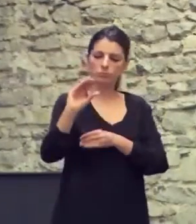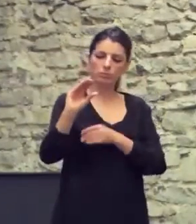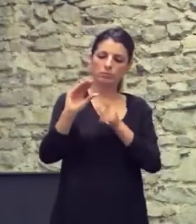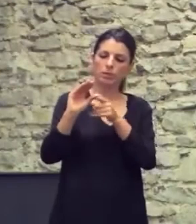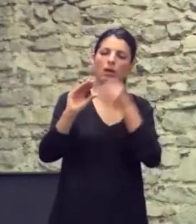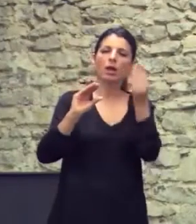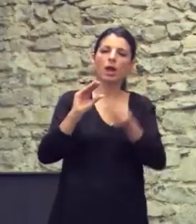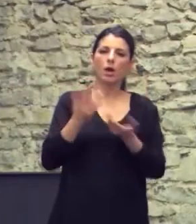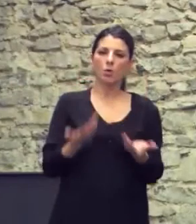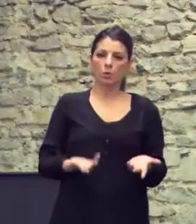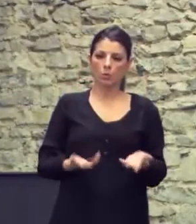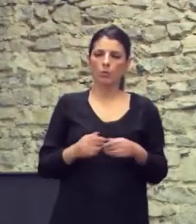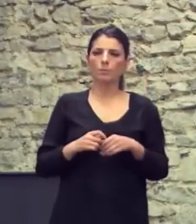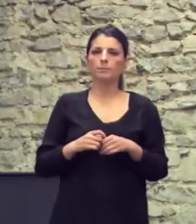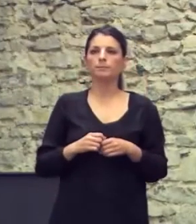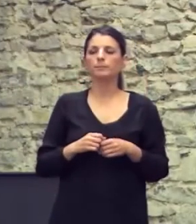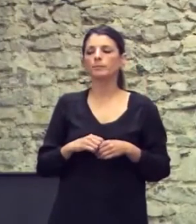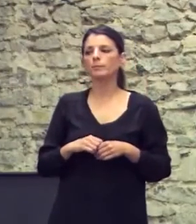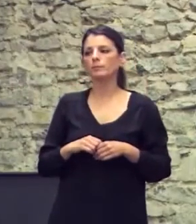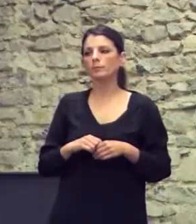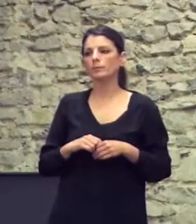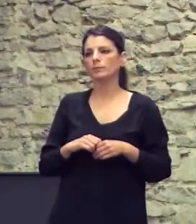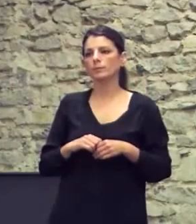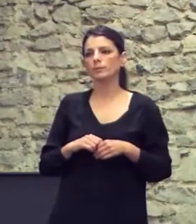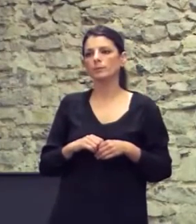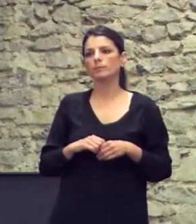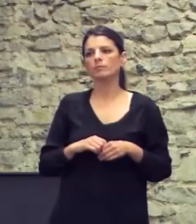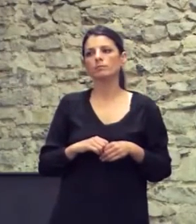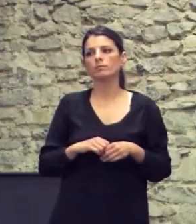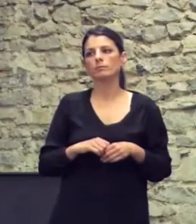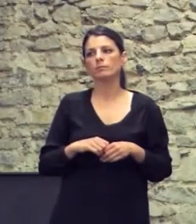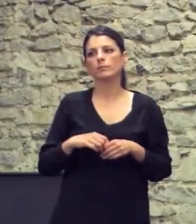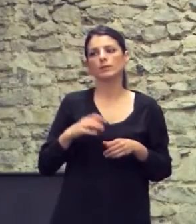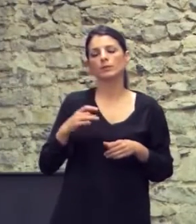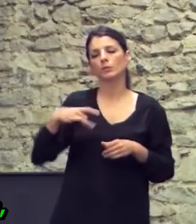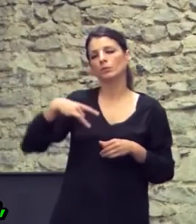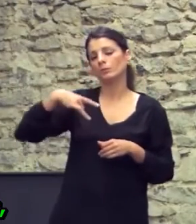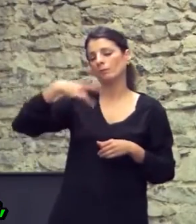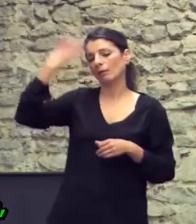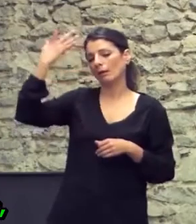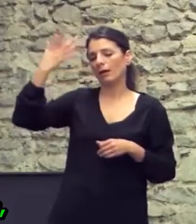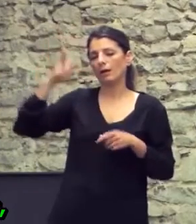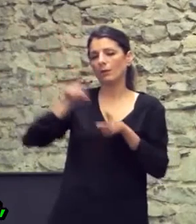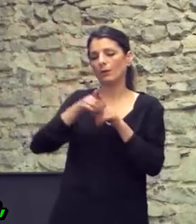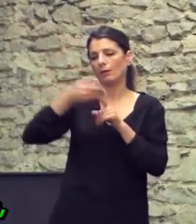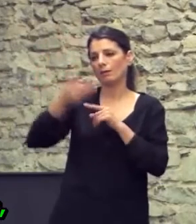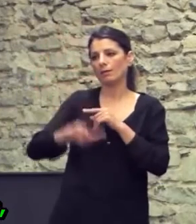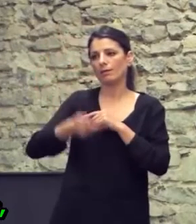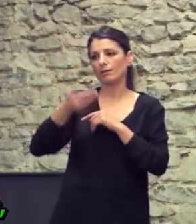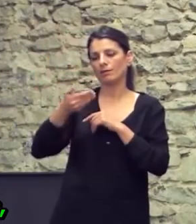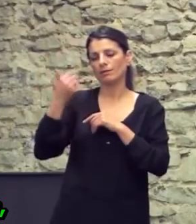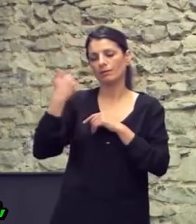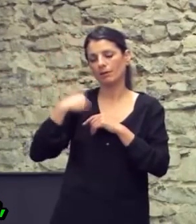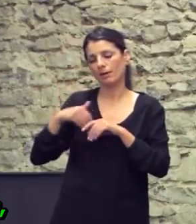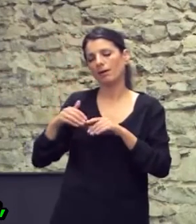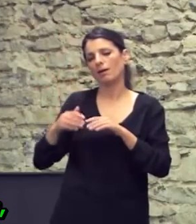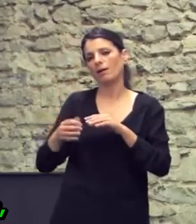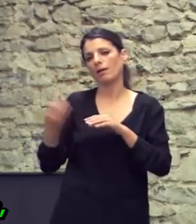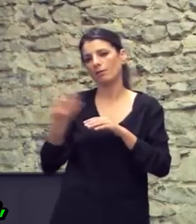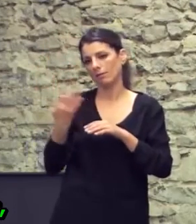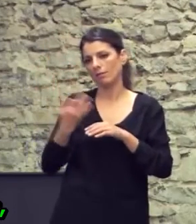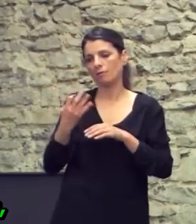garen. Eta ideia xelebre bezala esango nuke badela garaiare bai, eta hau